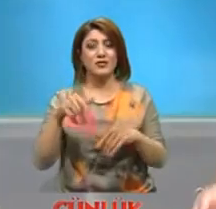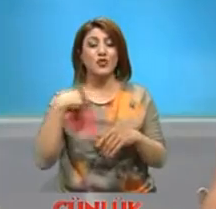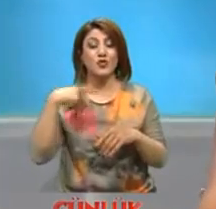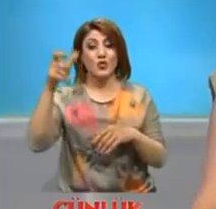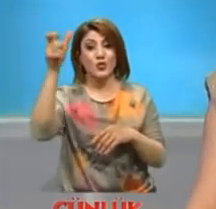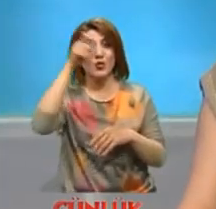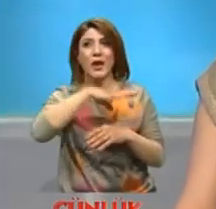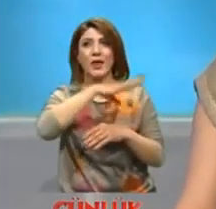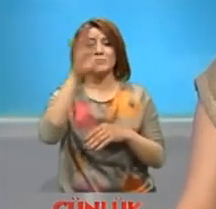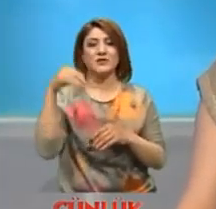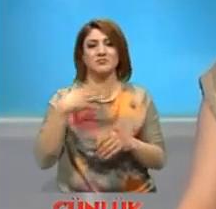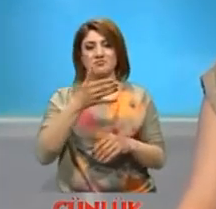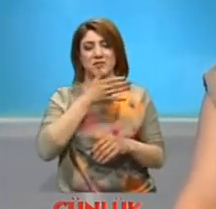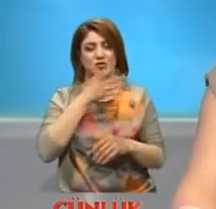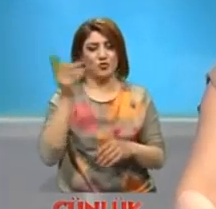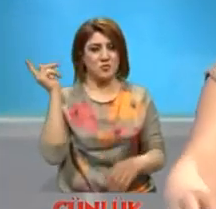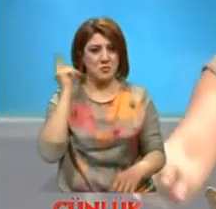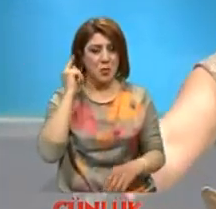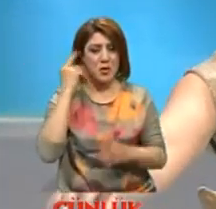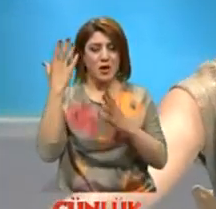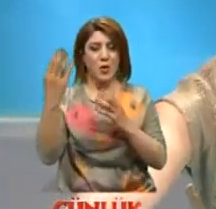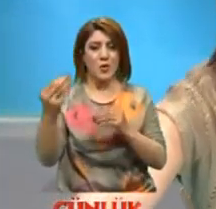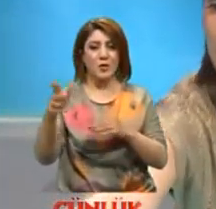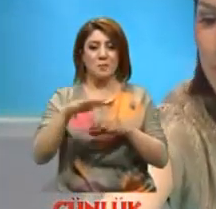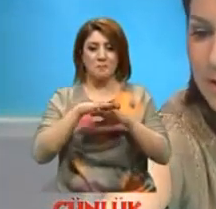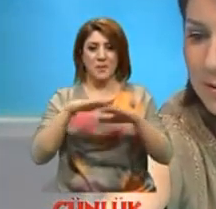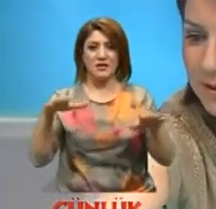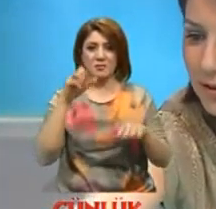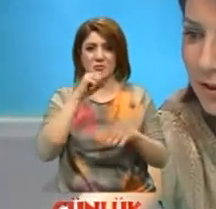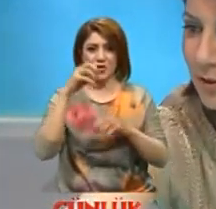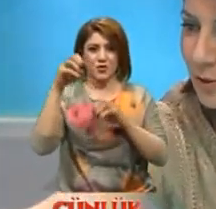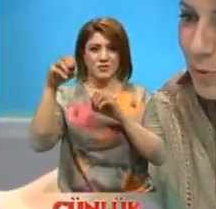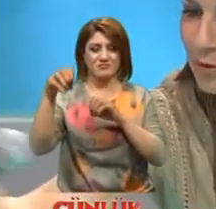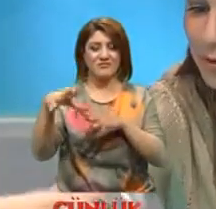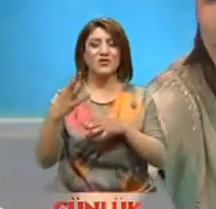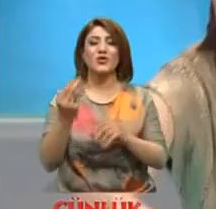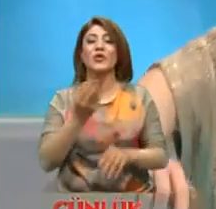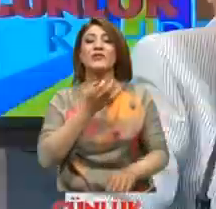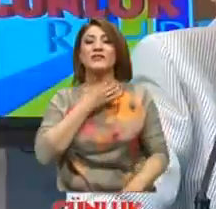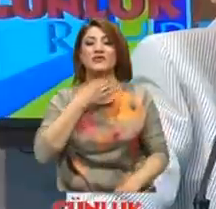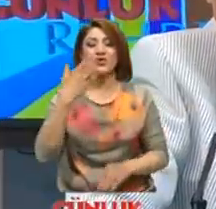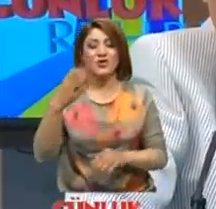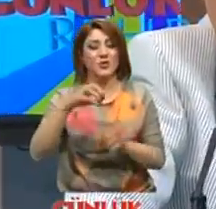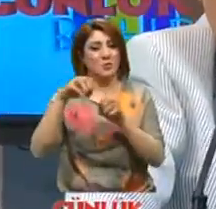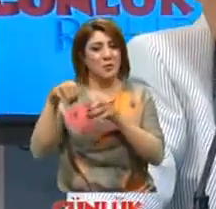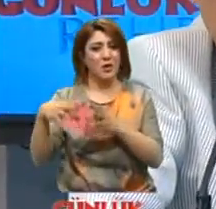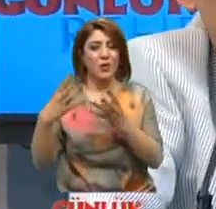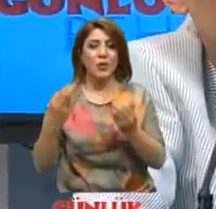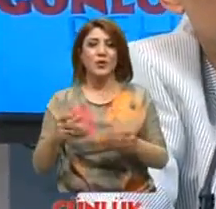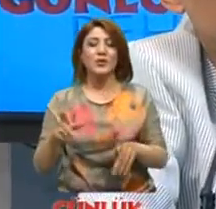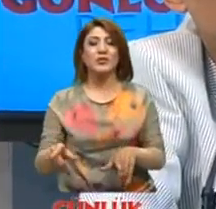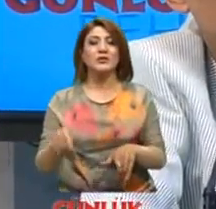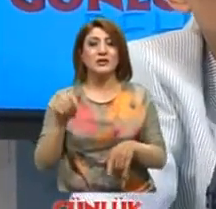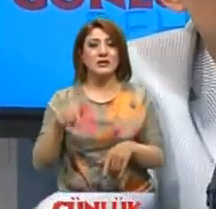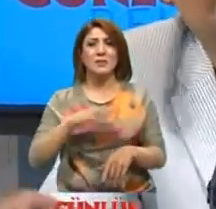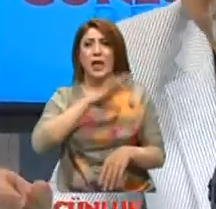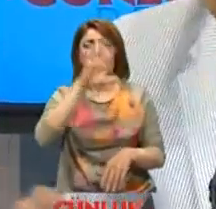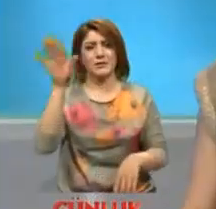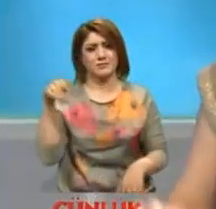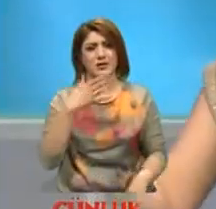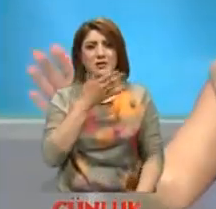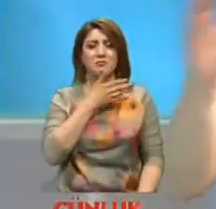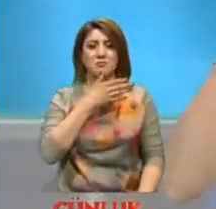Türkiye'de tanımayan yok. Ama arada, masa mikrofonumuzu şöyle, evet. Teşekkür ederim. Onu da böyle koyabiliriz. Şimdi artık tanımayan